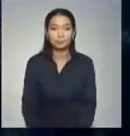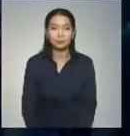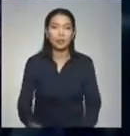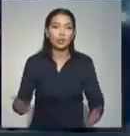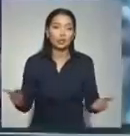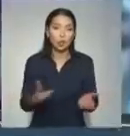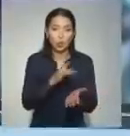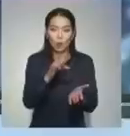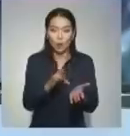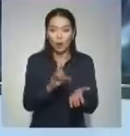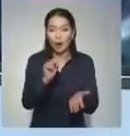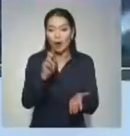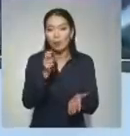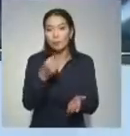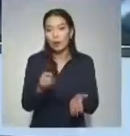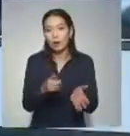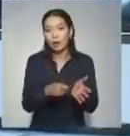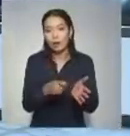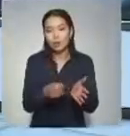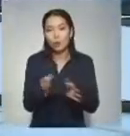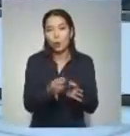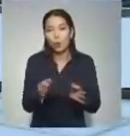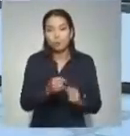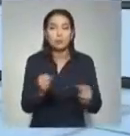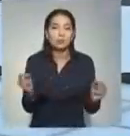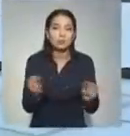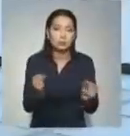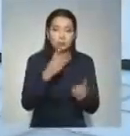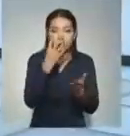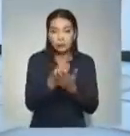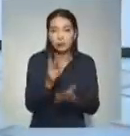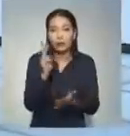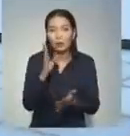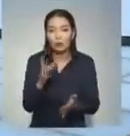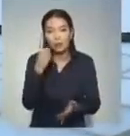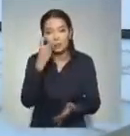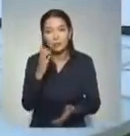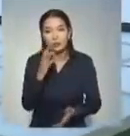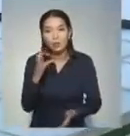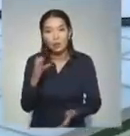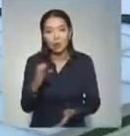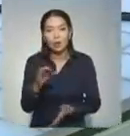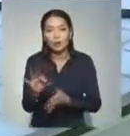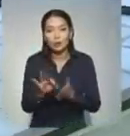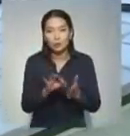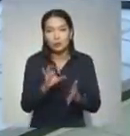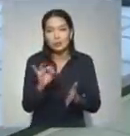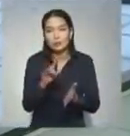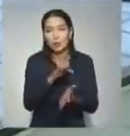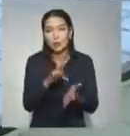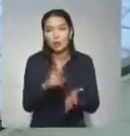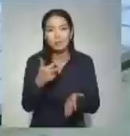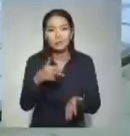Жители города Абай, что в Карагандинской области, замерзают в своих квартирах. Сигналы бедствия из города с 30-тысячным населением поступают вот